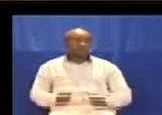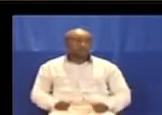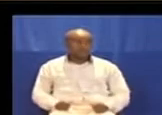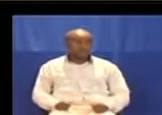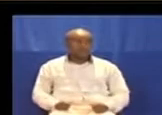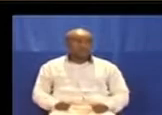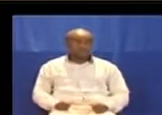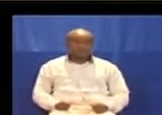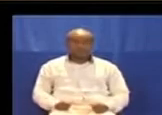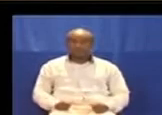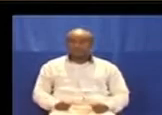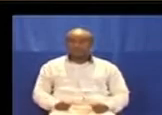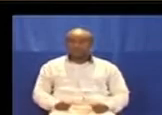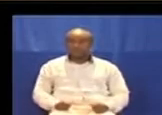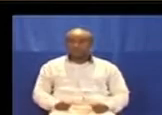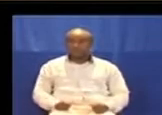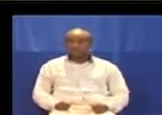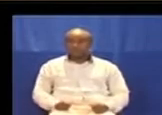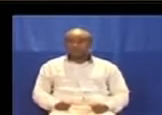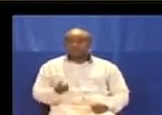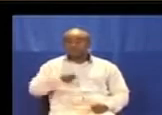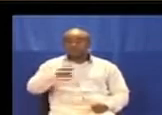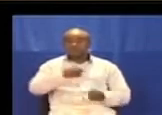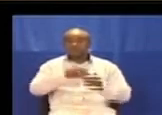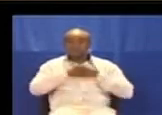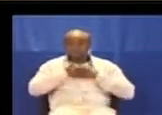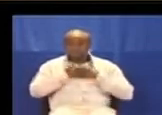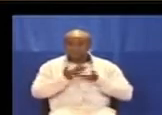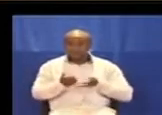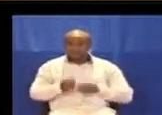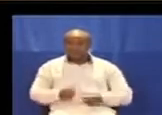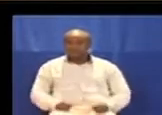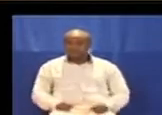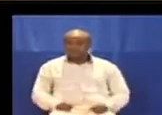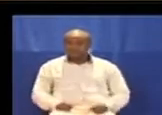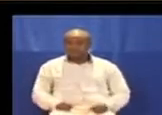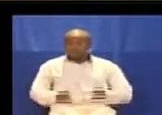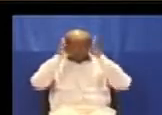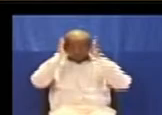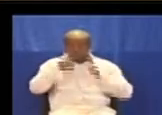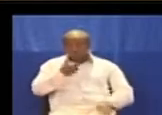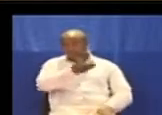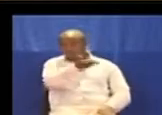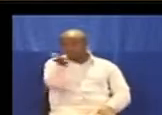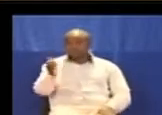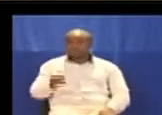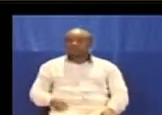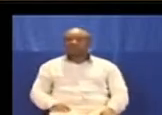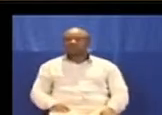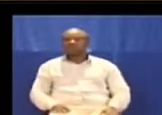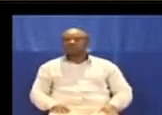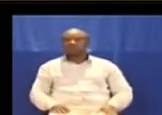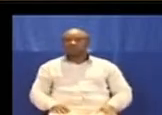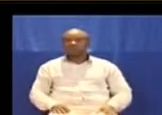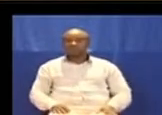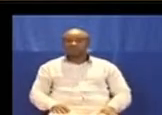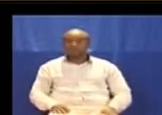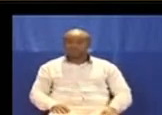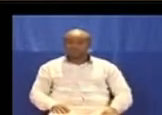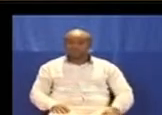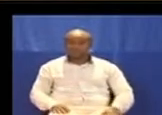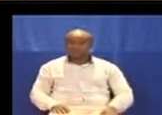Mheshimiwa Wabunge. Na Dr. Sware kasimama. Asante sana Mheshimiwa Wabunge. Dr. Sware.